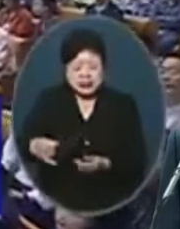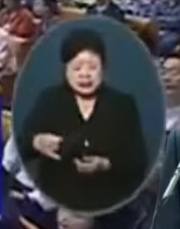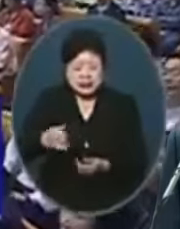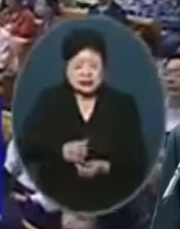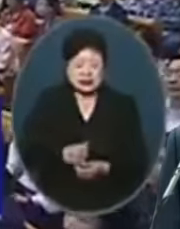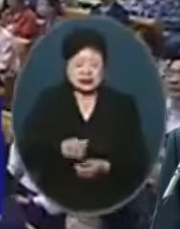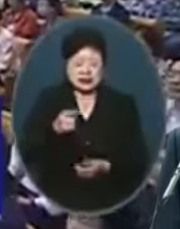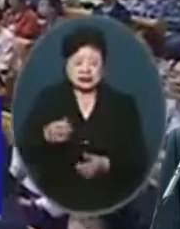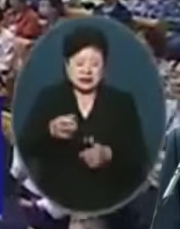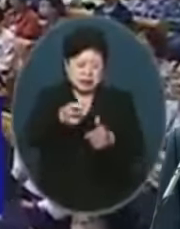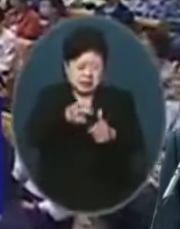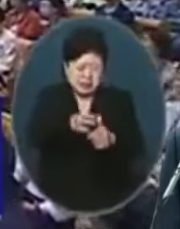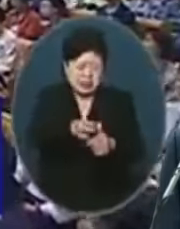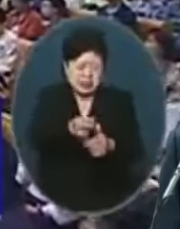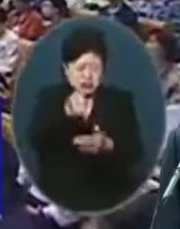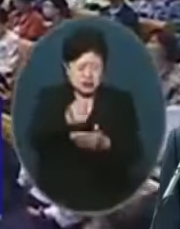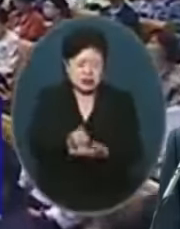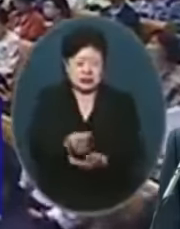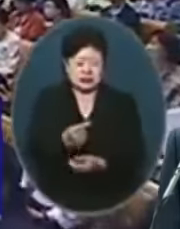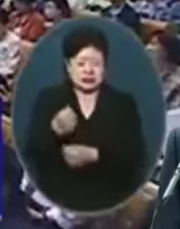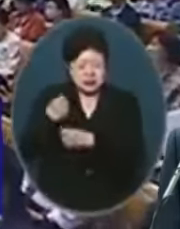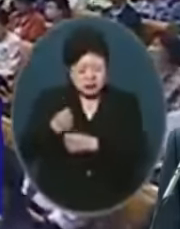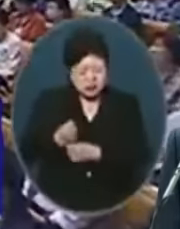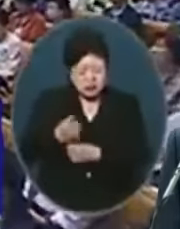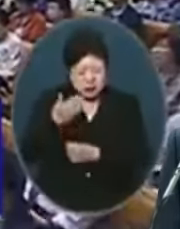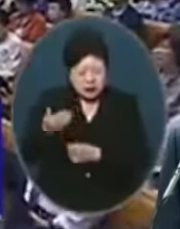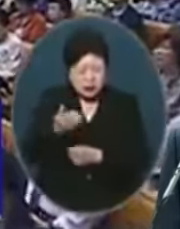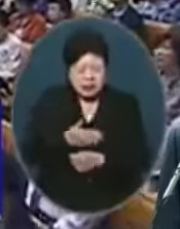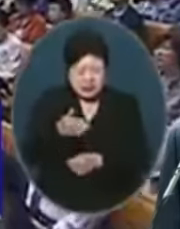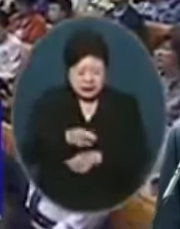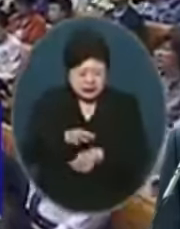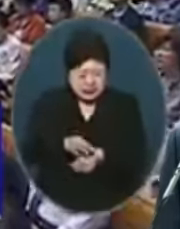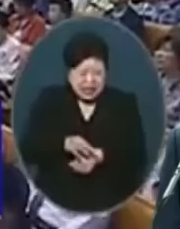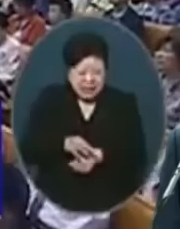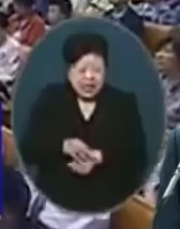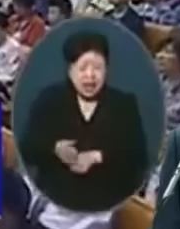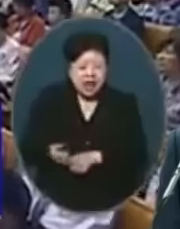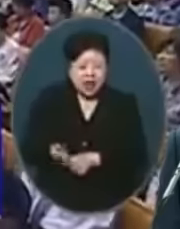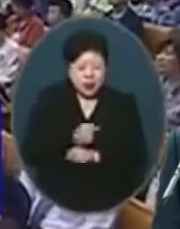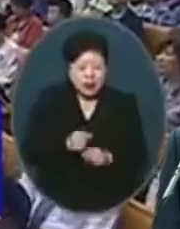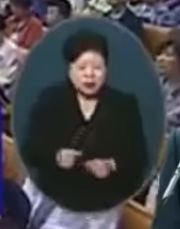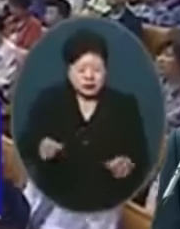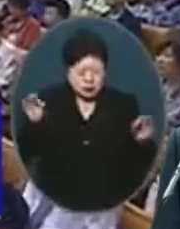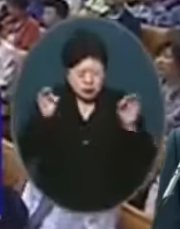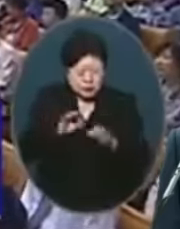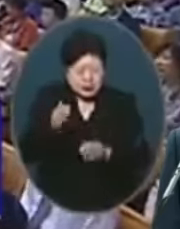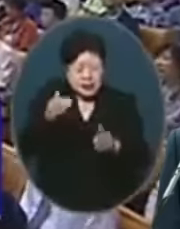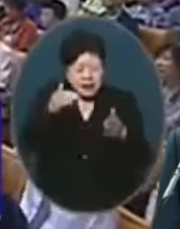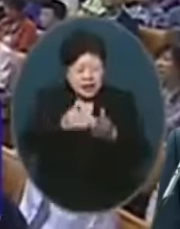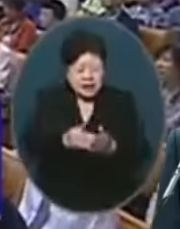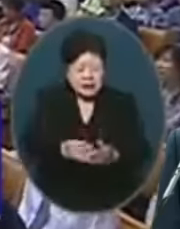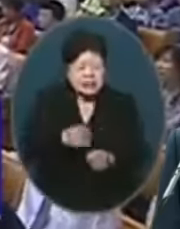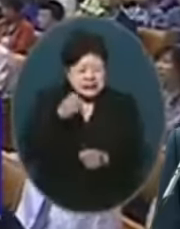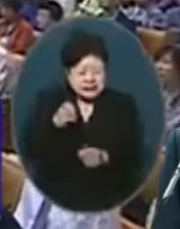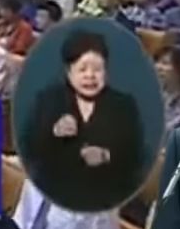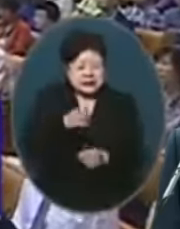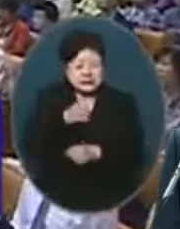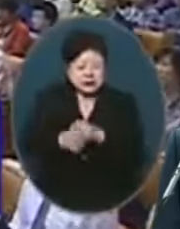나의 반역한 죄를 지고 너희의 시체가 광야에서 소멸되지